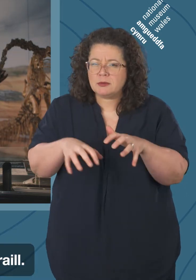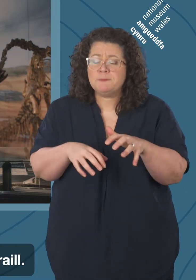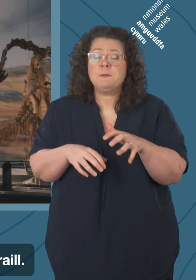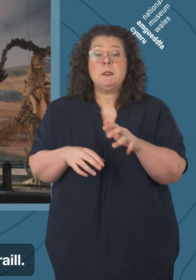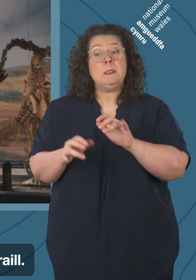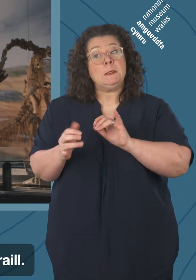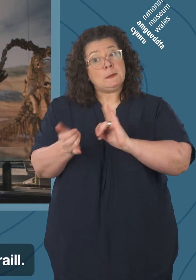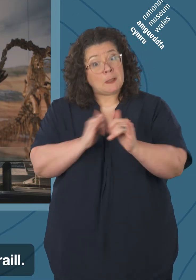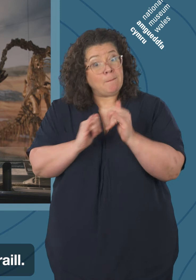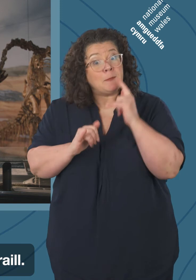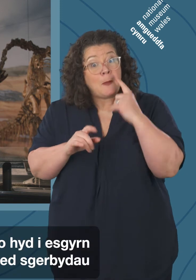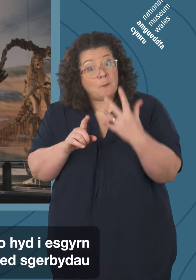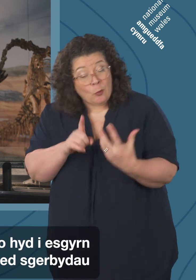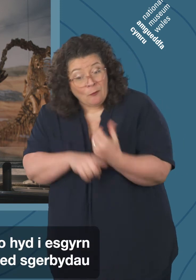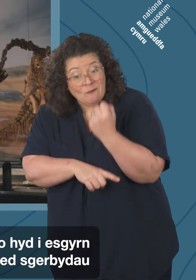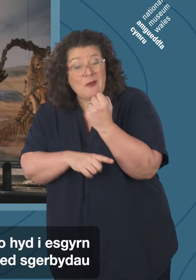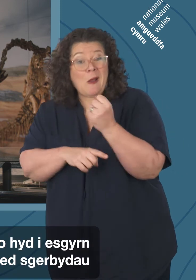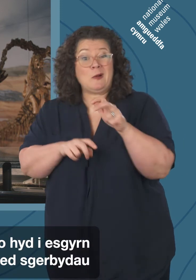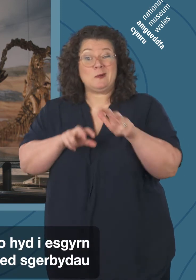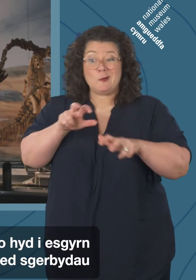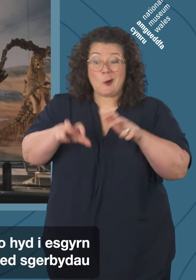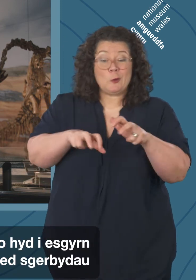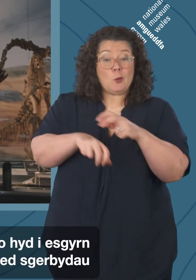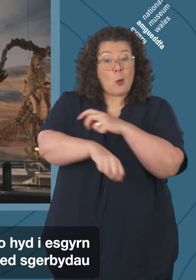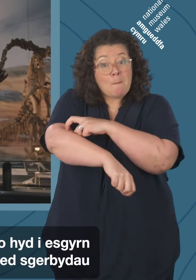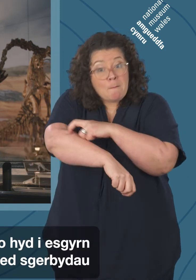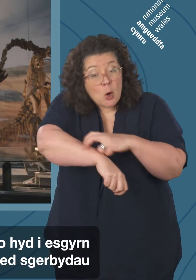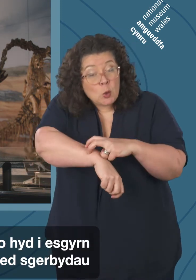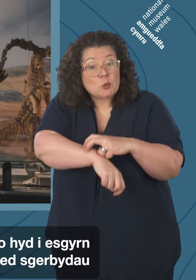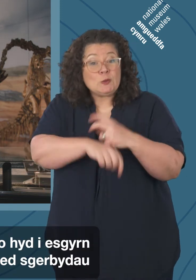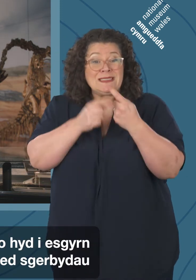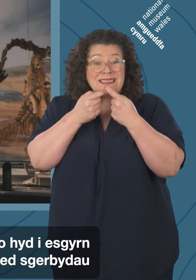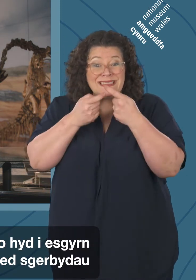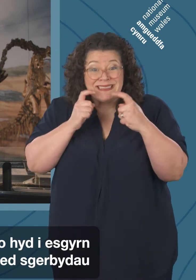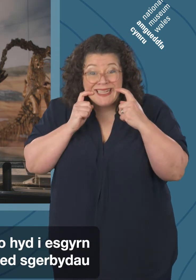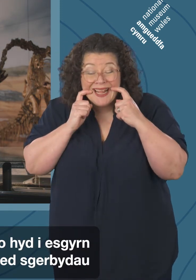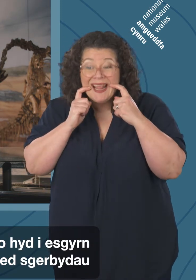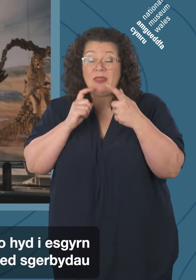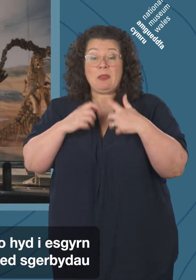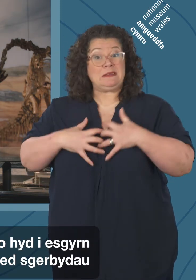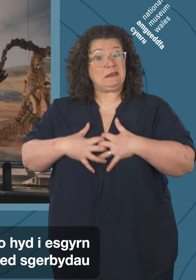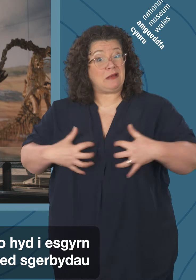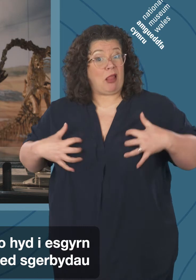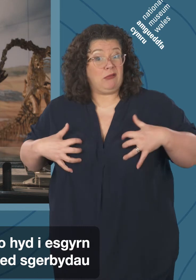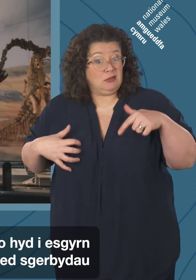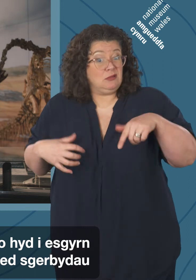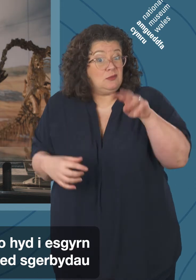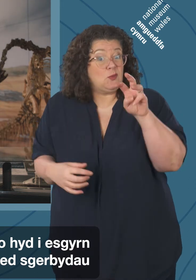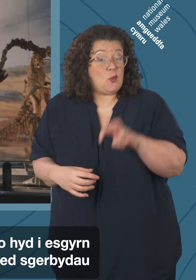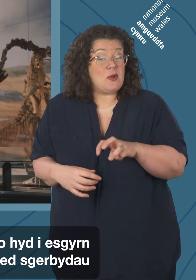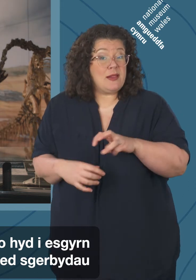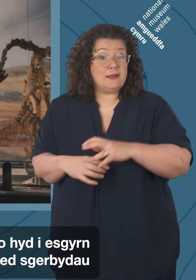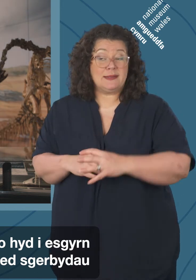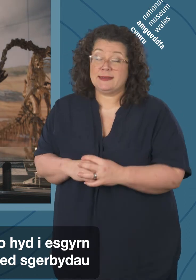erach. Ac rydwm hefyd, mae'n dod o hyd i Esgarn a dainoedd dainosauriad,